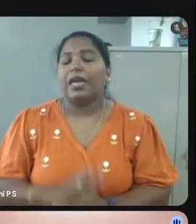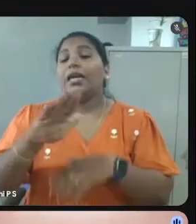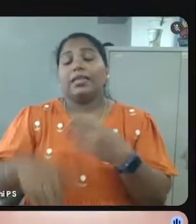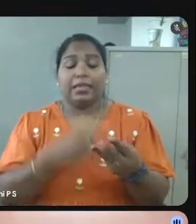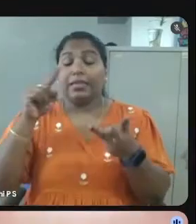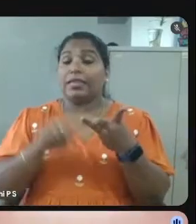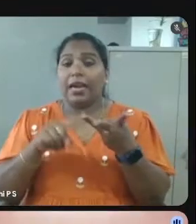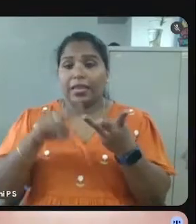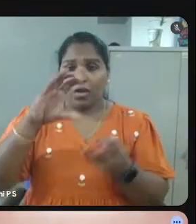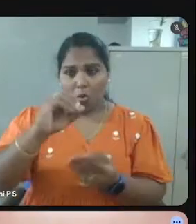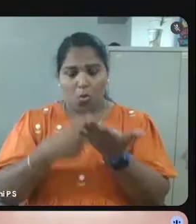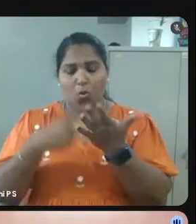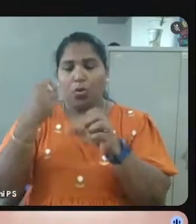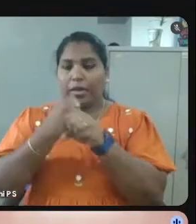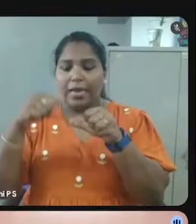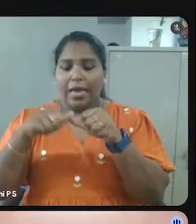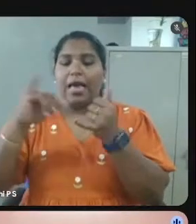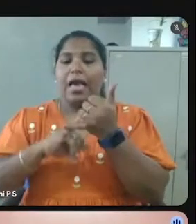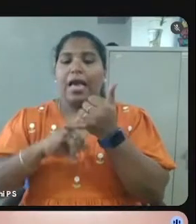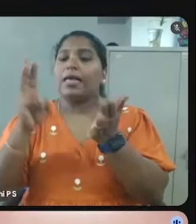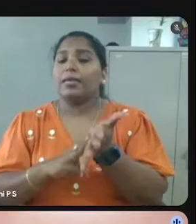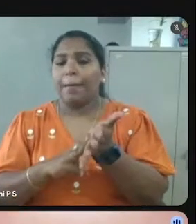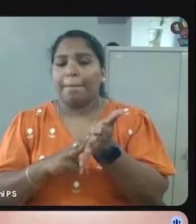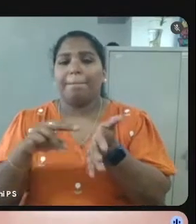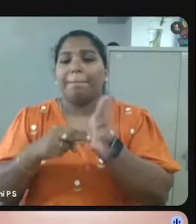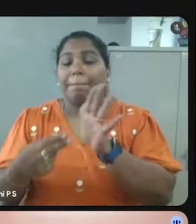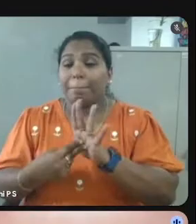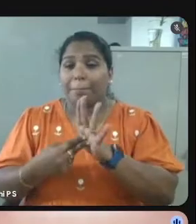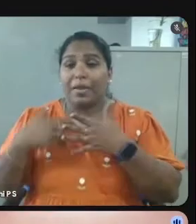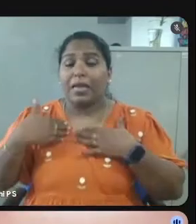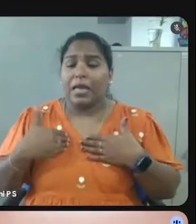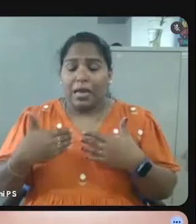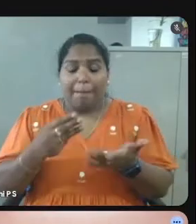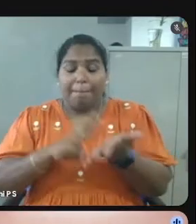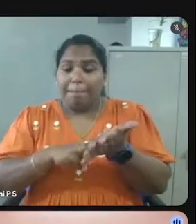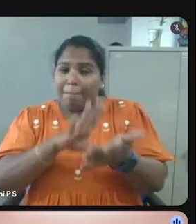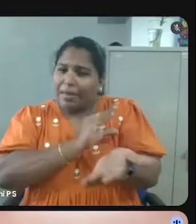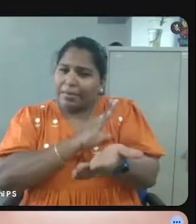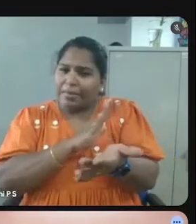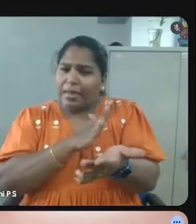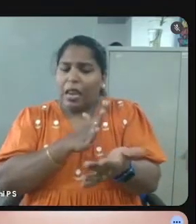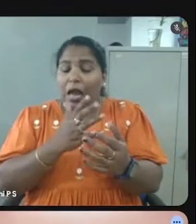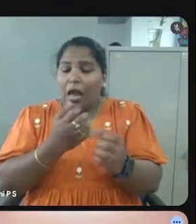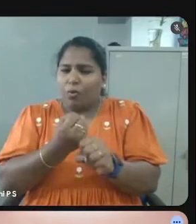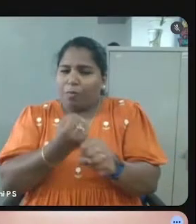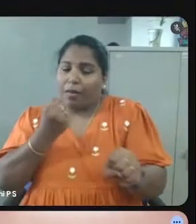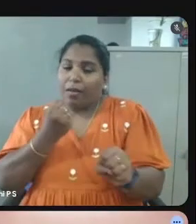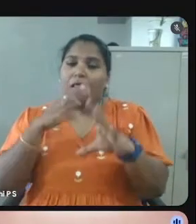മൂന്നാമത്തെ സ്റ്റേജ് ഓർഗസം സ്റ്റേജ് ആണ്. ഈ സ്റ്റേജിൽ ന്യൂറോ മസ്കുലർ ടെൻഷൻ കുറച്ച് ഇംപ്രൂവ് ആവും, ഡെവലപ്പ് ആവും.